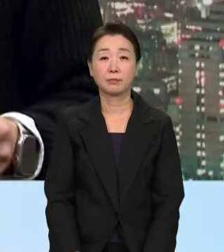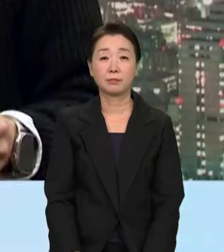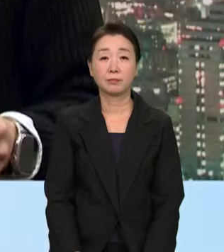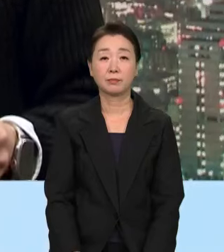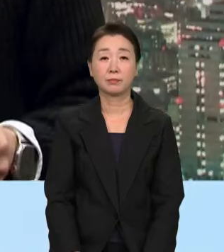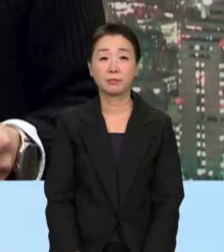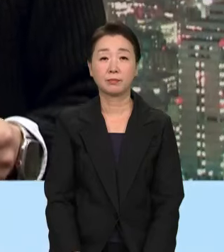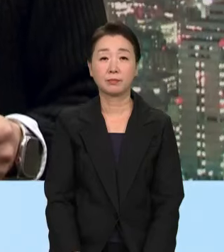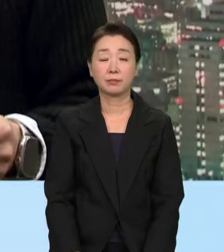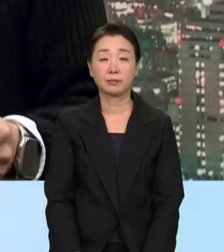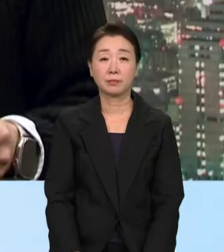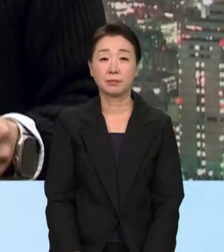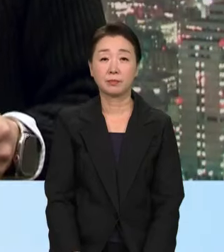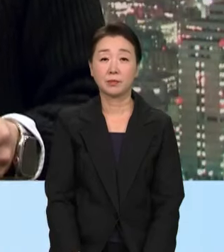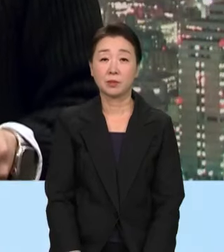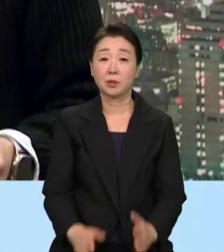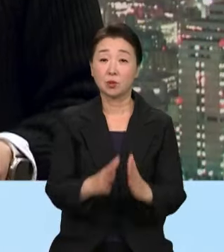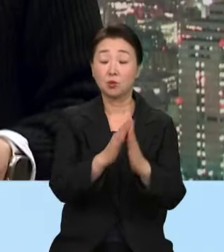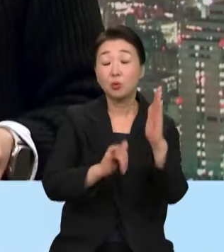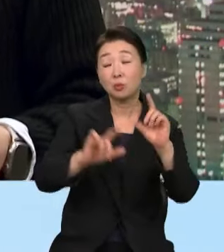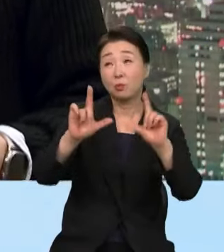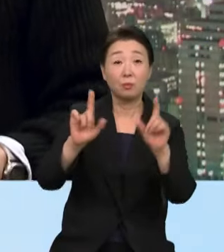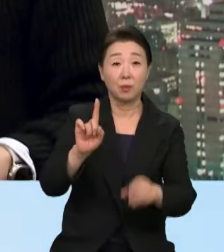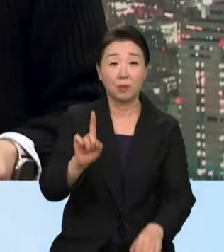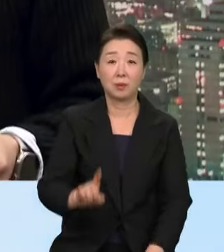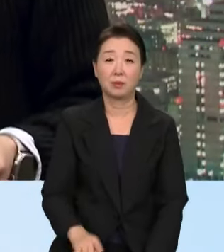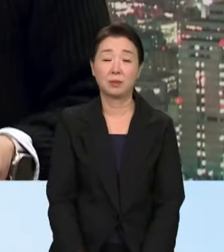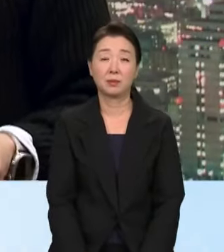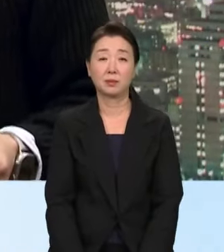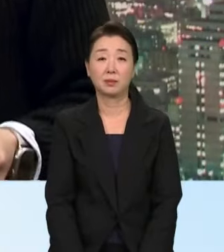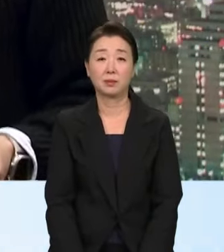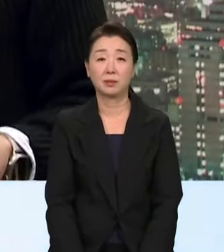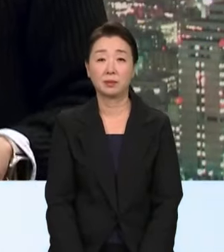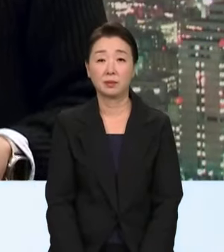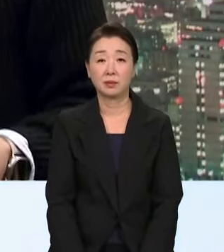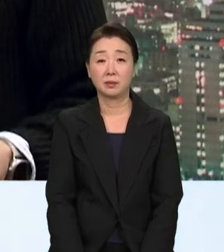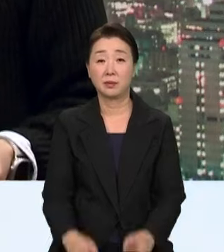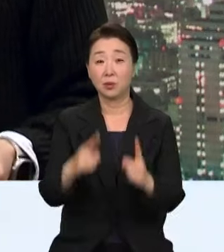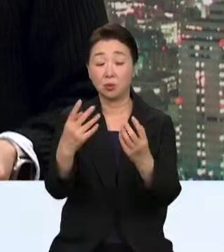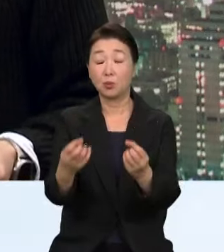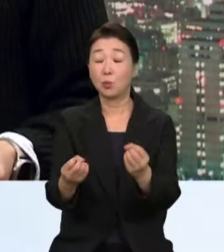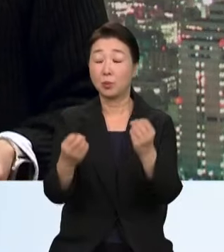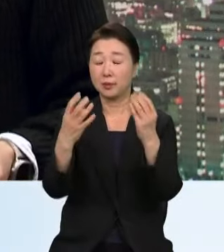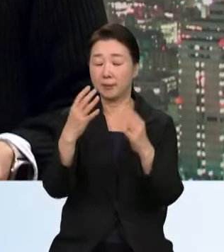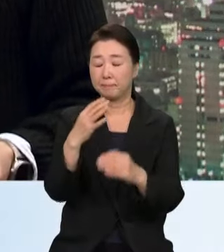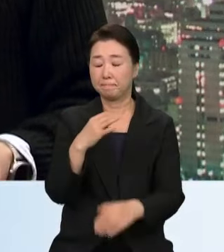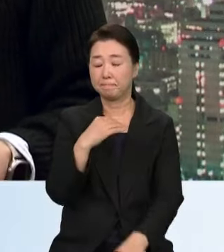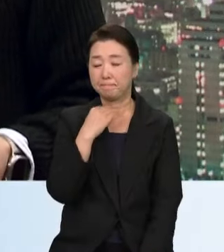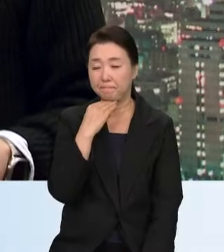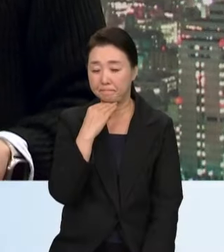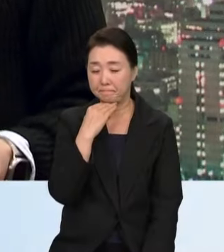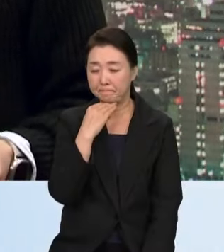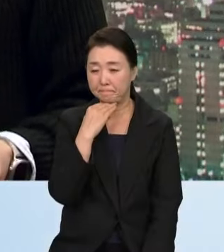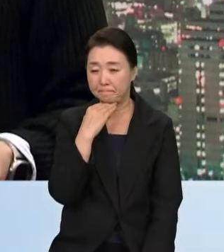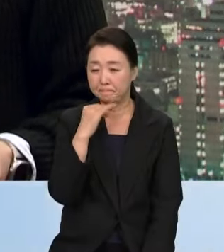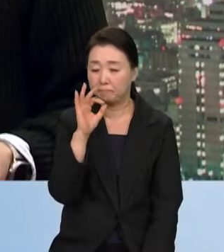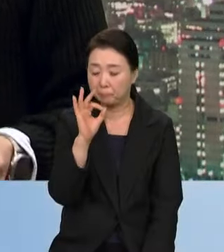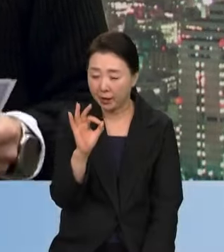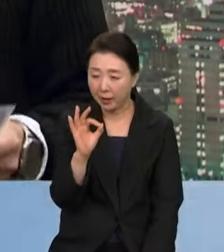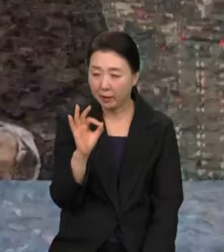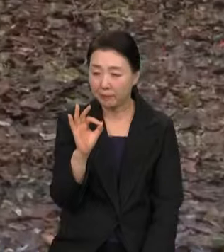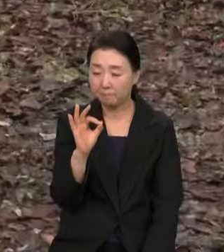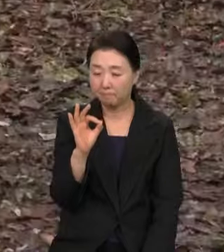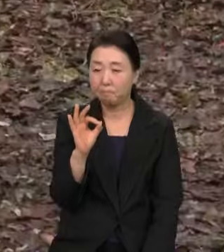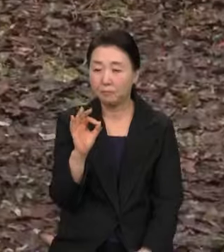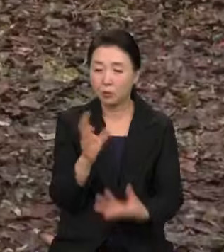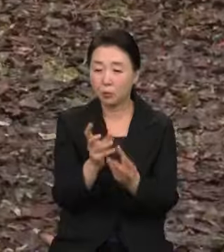소망합니다네 유족들은 어떤 모습이었나요네 추도식을 조용히 지켜보던 유가족들은 헌화를 하고 나오며